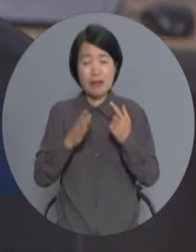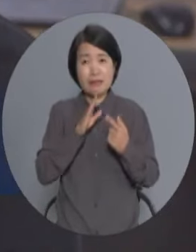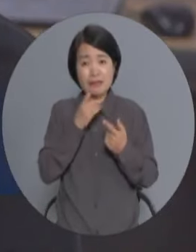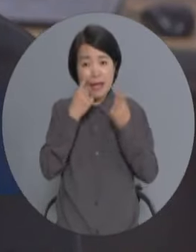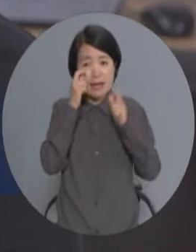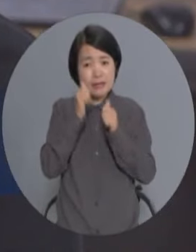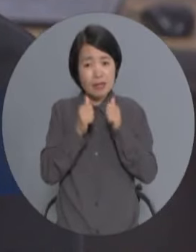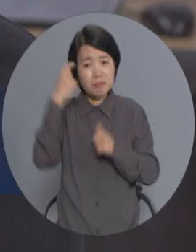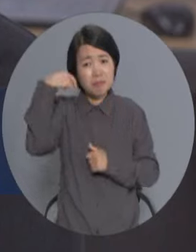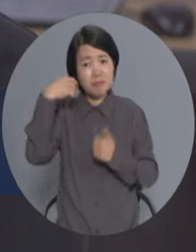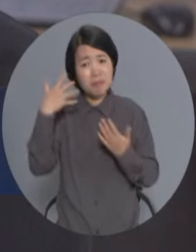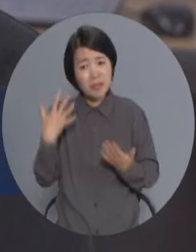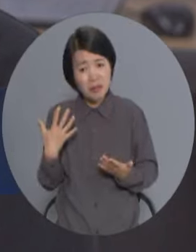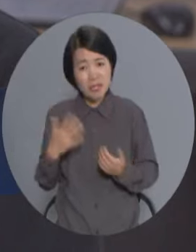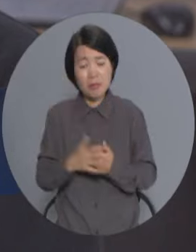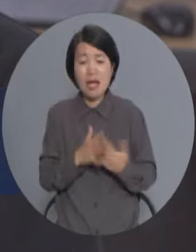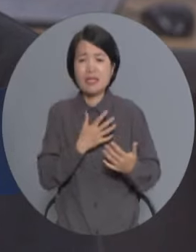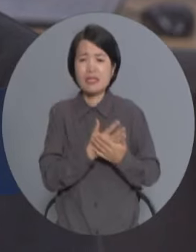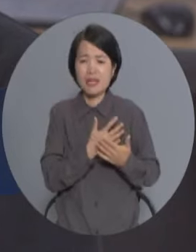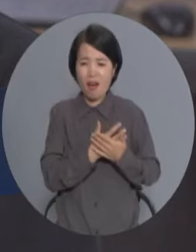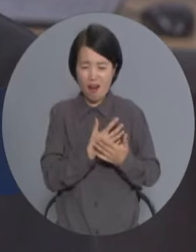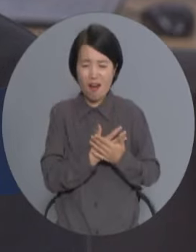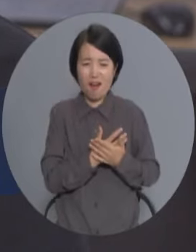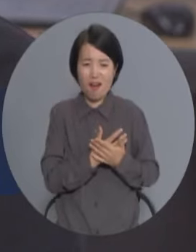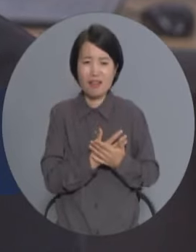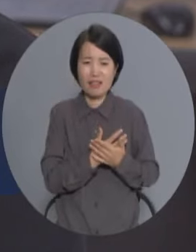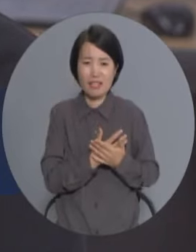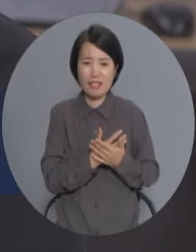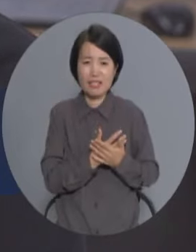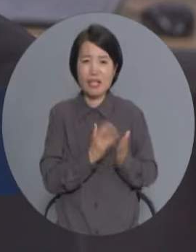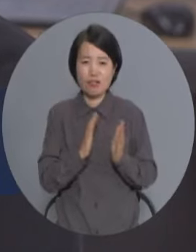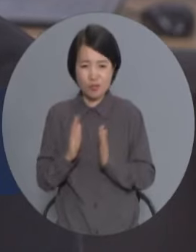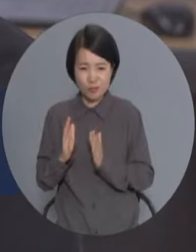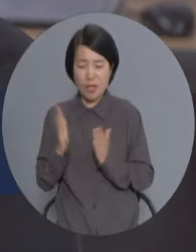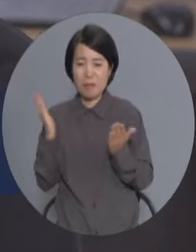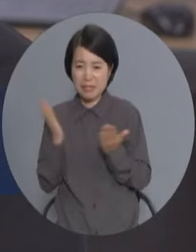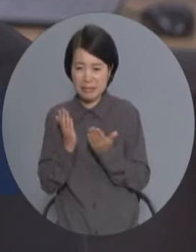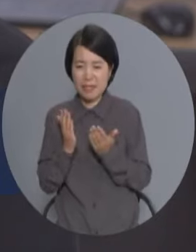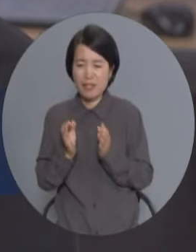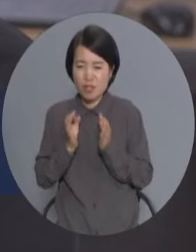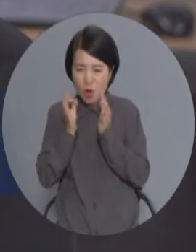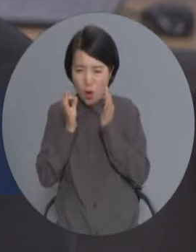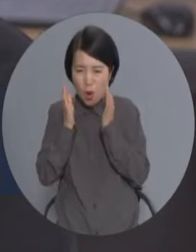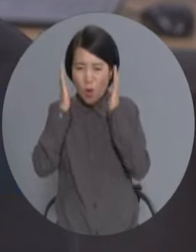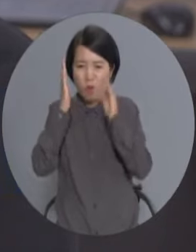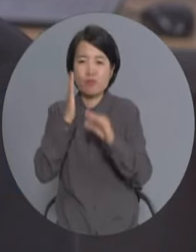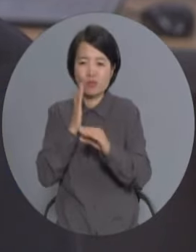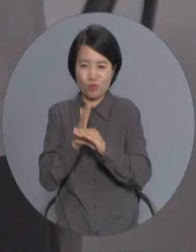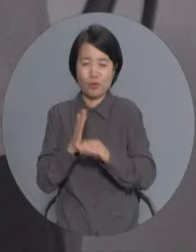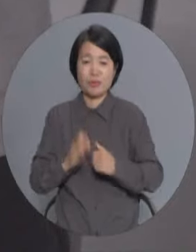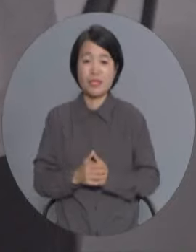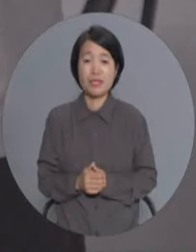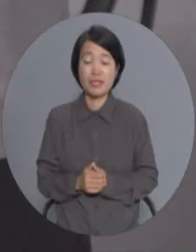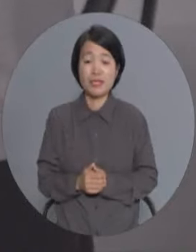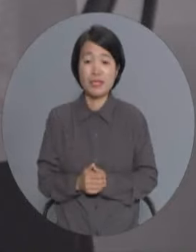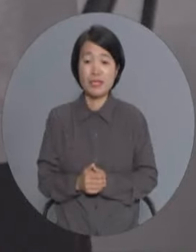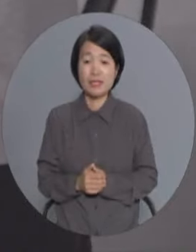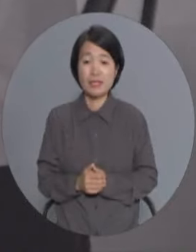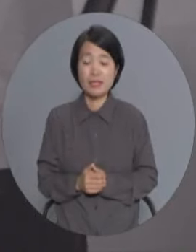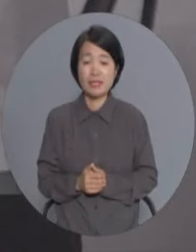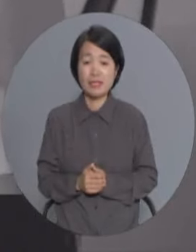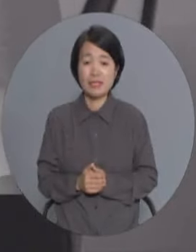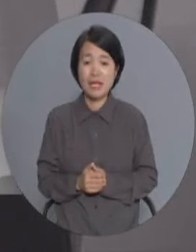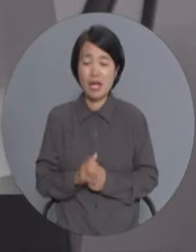같고, 그리고 긴장이 되기는 하는데 준비한 만큼 최선을 다해서 공부하고 있습니다. 오랜